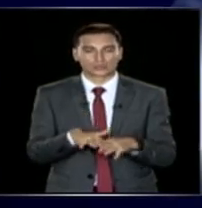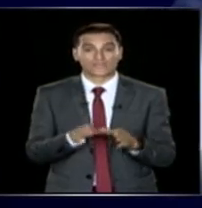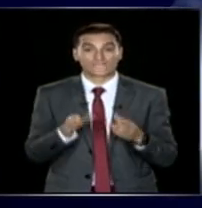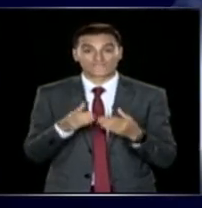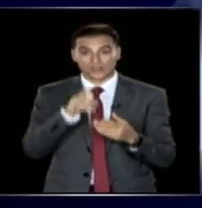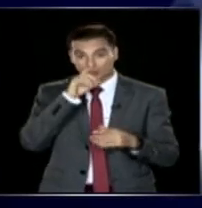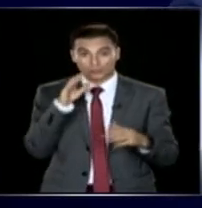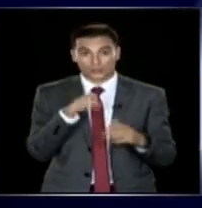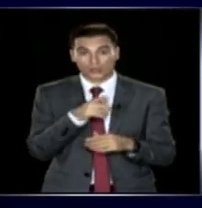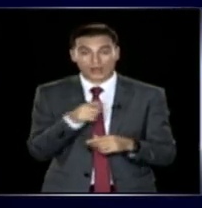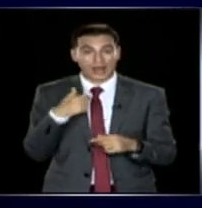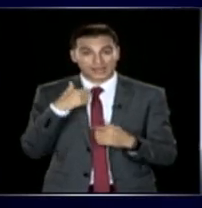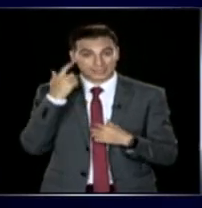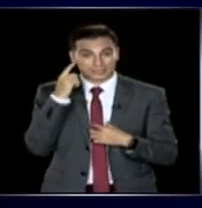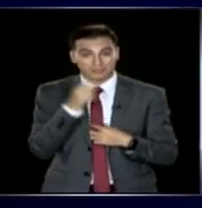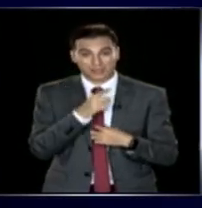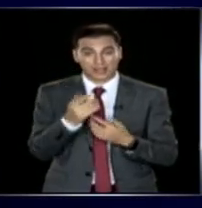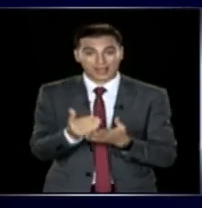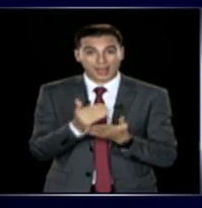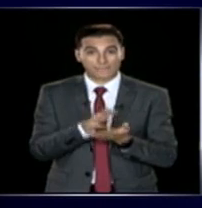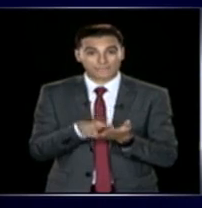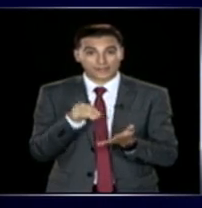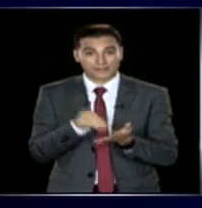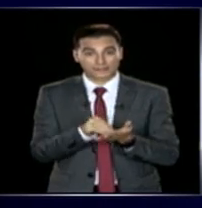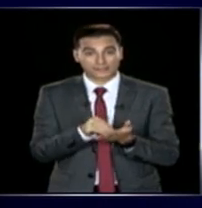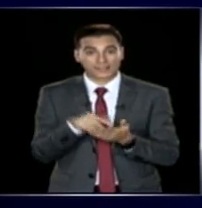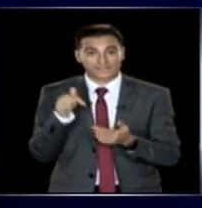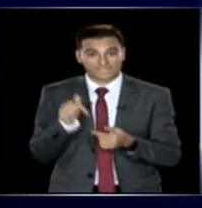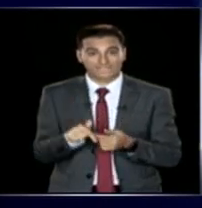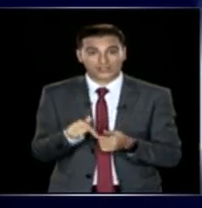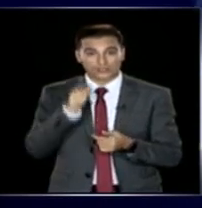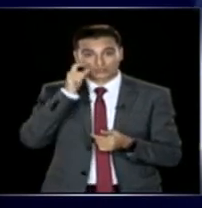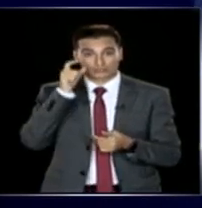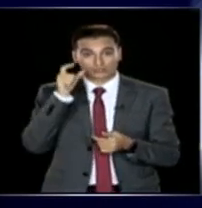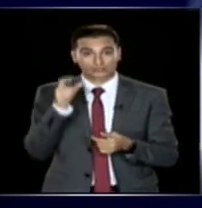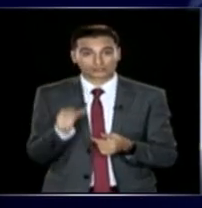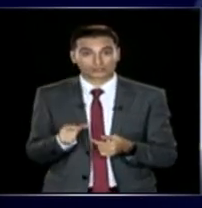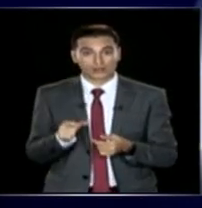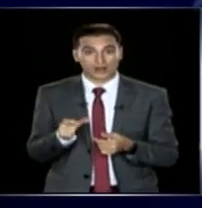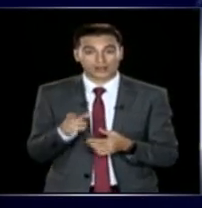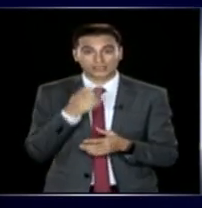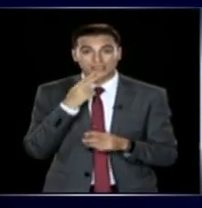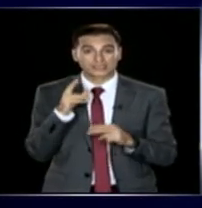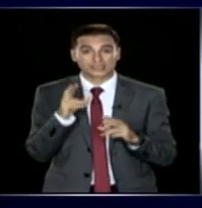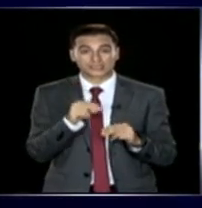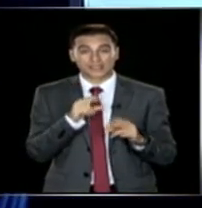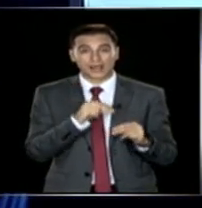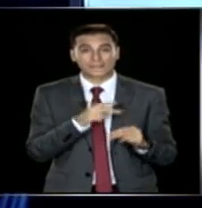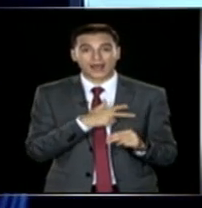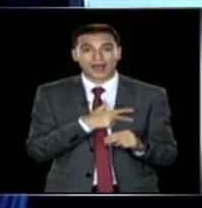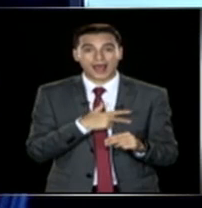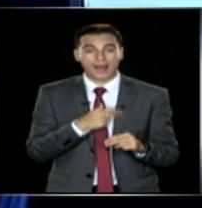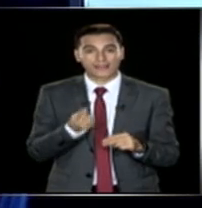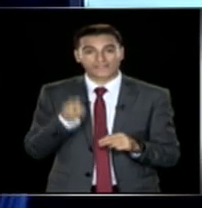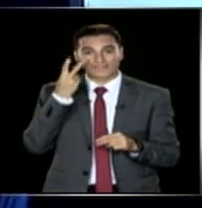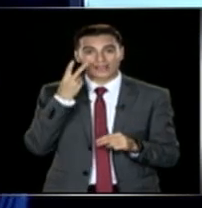الصقور، انا سمعت قبل ما نبتدي ان في زي انشوده، ايه